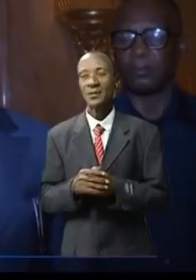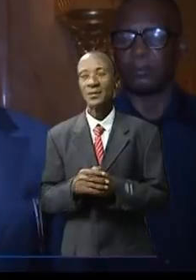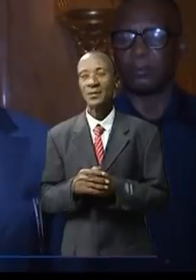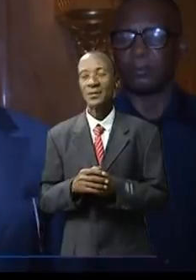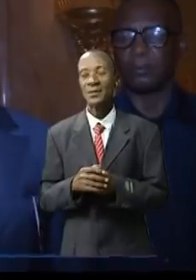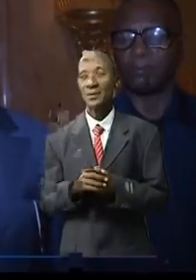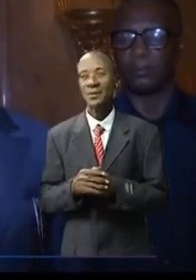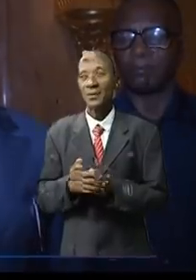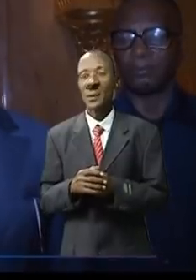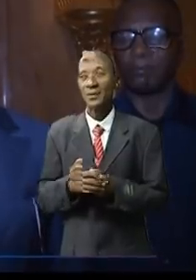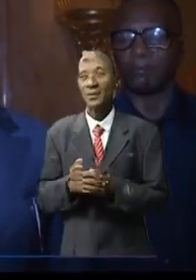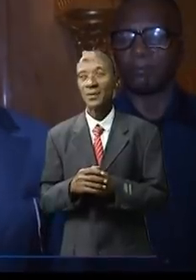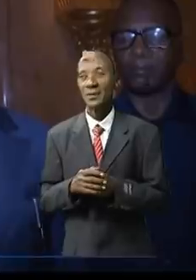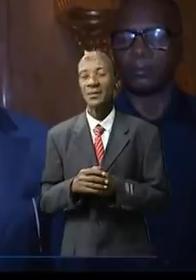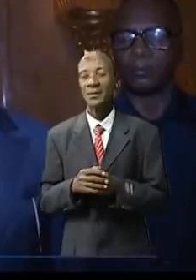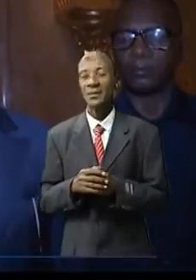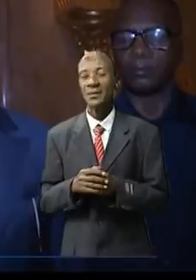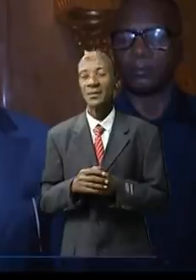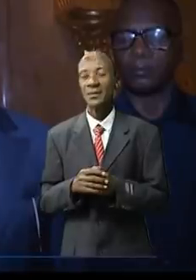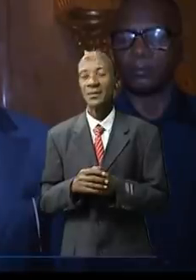moteur du pays. Avec la